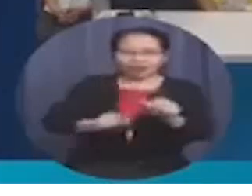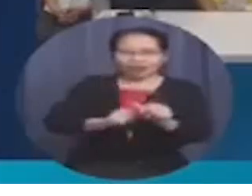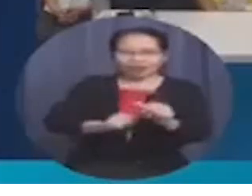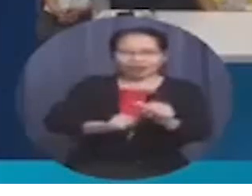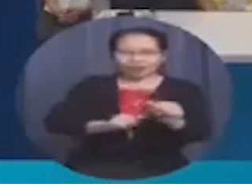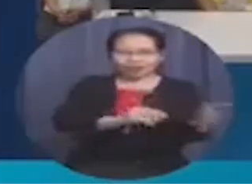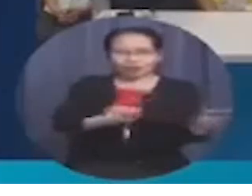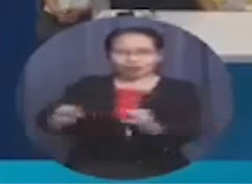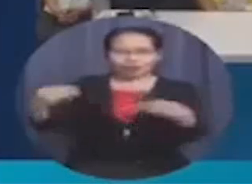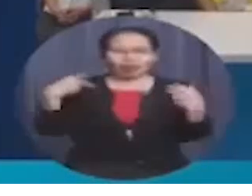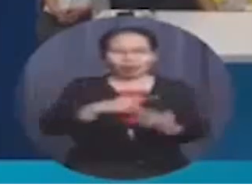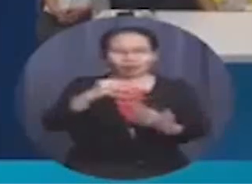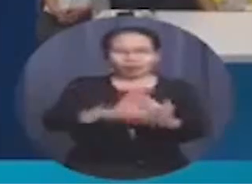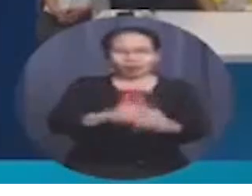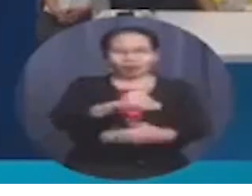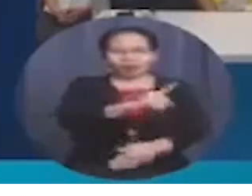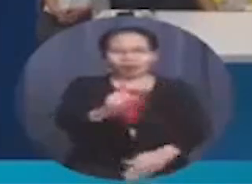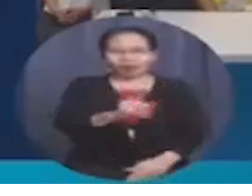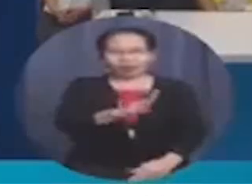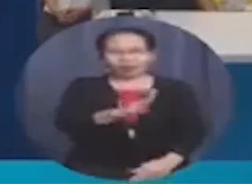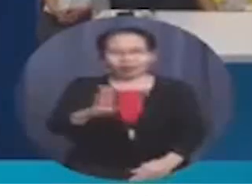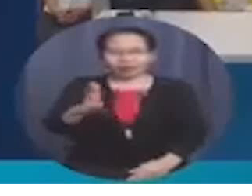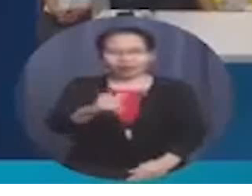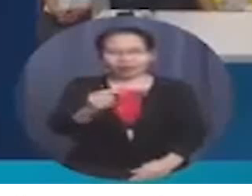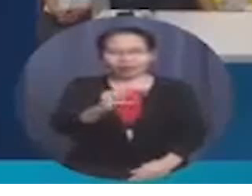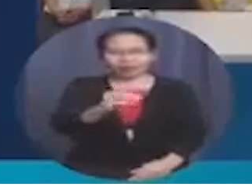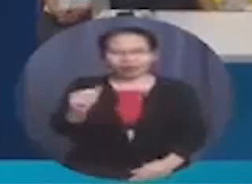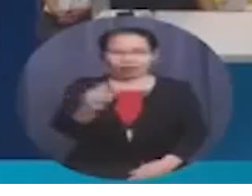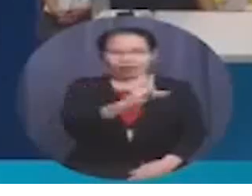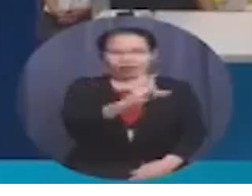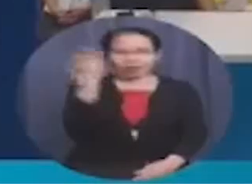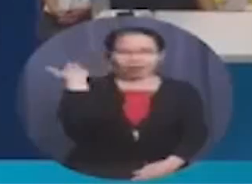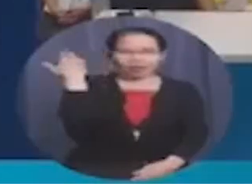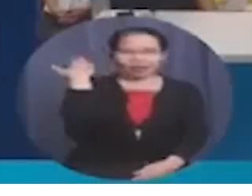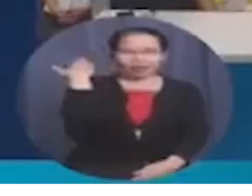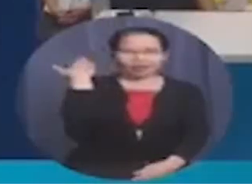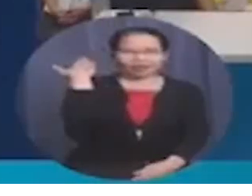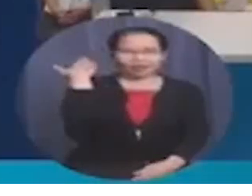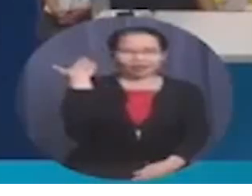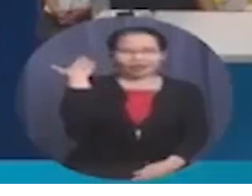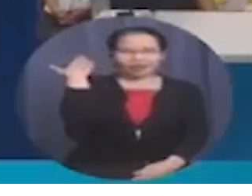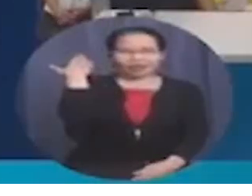Meron kaming programa sa DCWP. Doon sa GMA 7 nung araw.